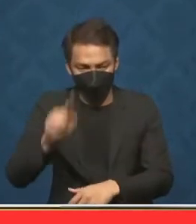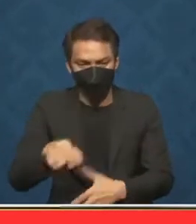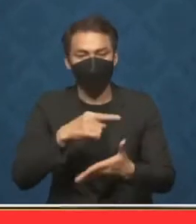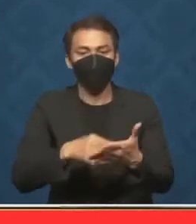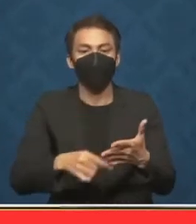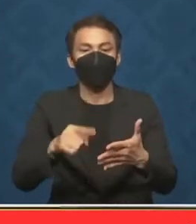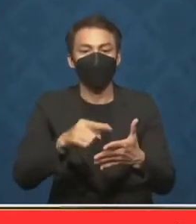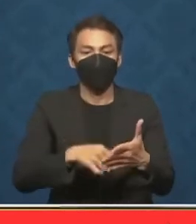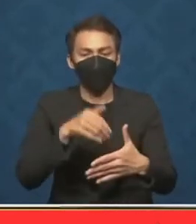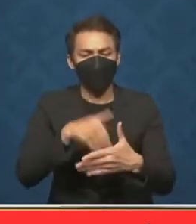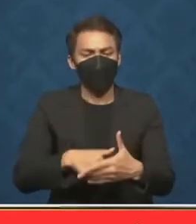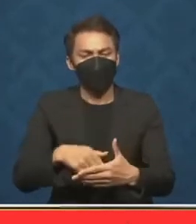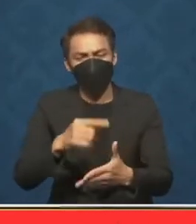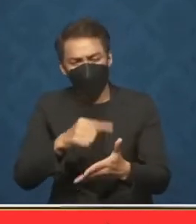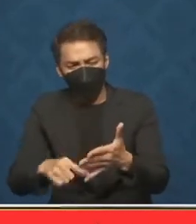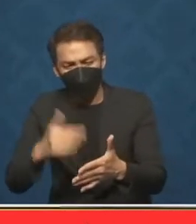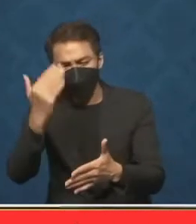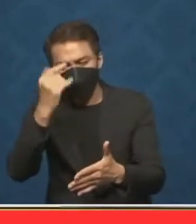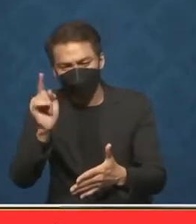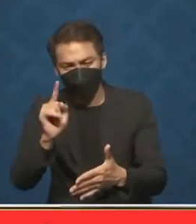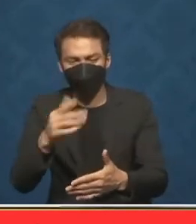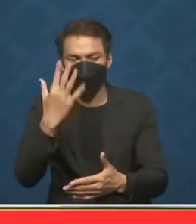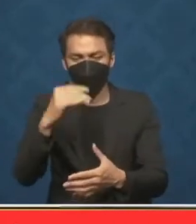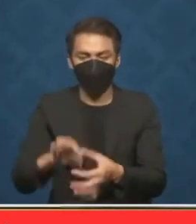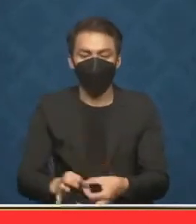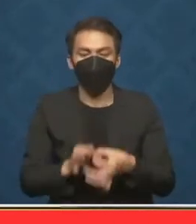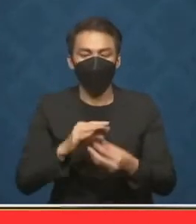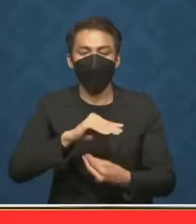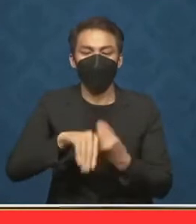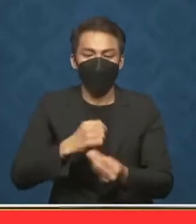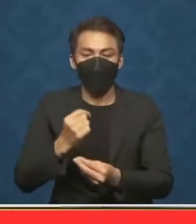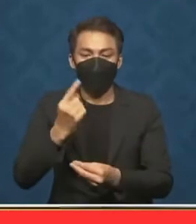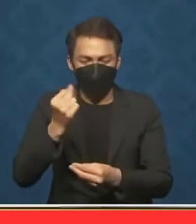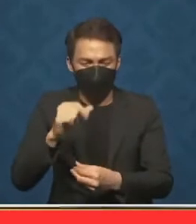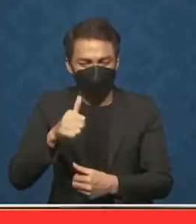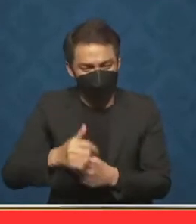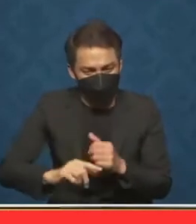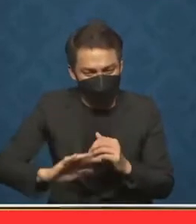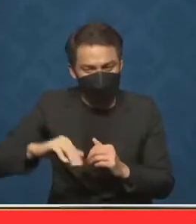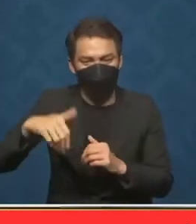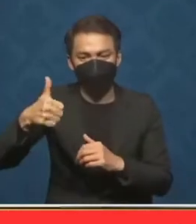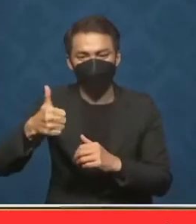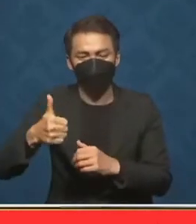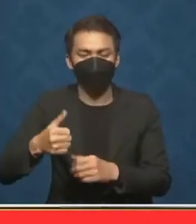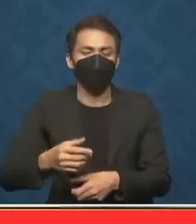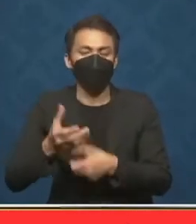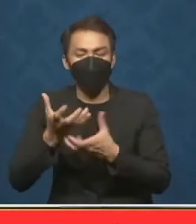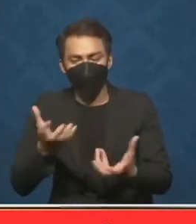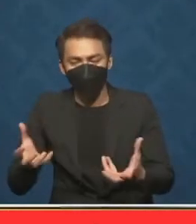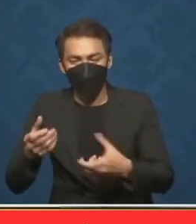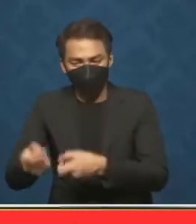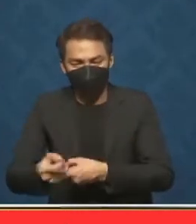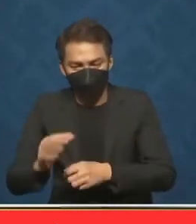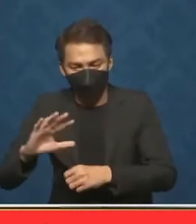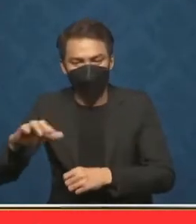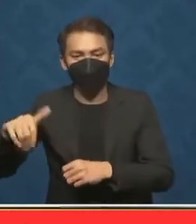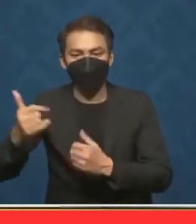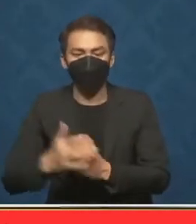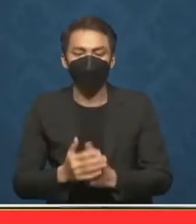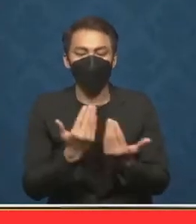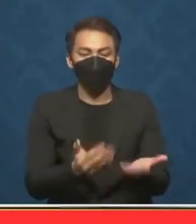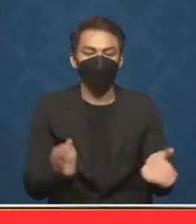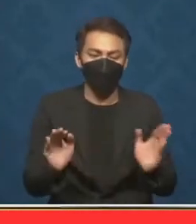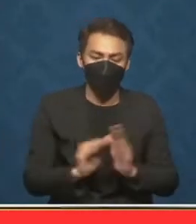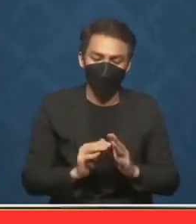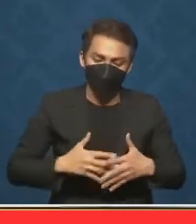ครัเล ก มาย ครั เพื่อ ให เสร ศกิ ดี ขึ้น เพื่อ ให ลาค า เพ ผ การเกศ ของ ท่ ดีึ้น เพื่อ ให ขอบ ครัว ข ท่ ม ความ สุข